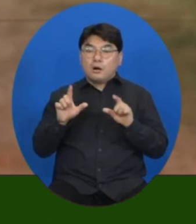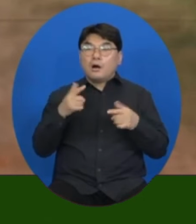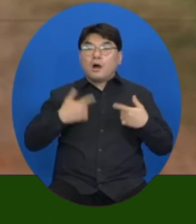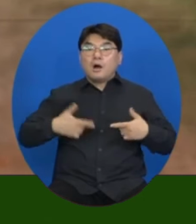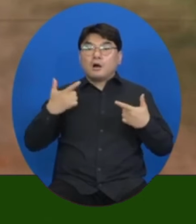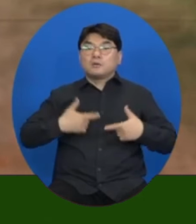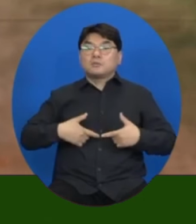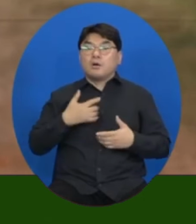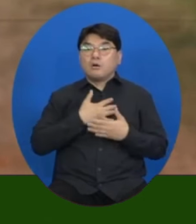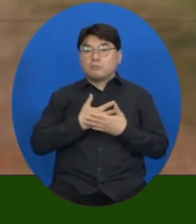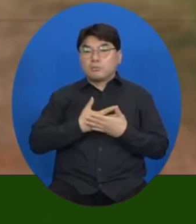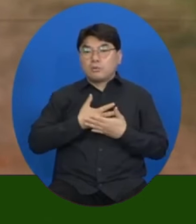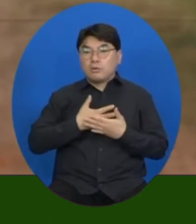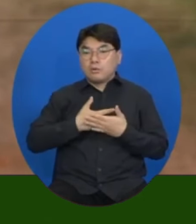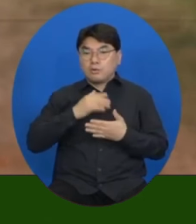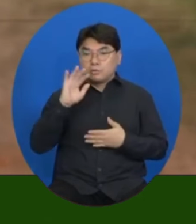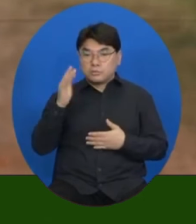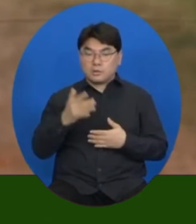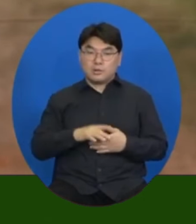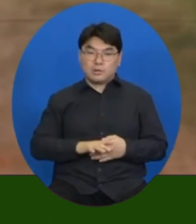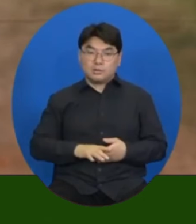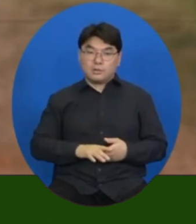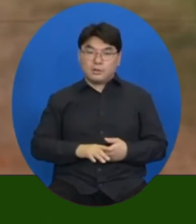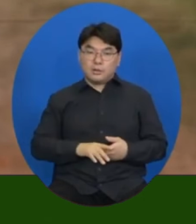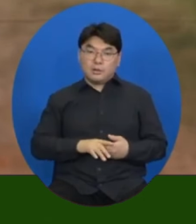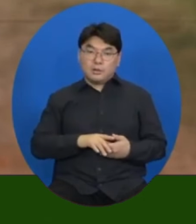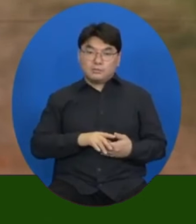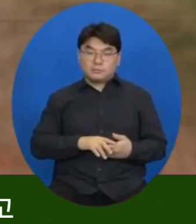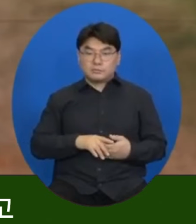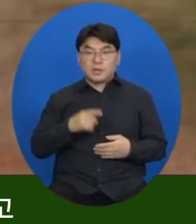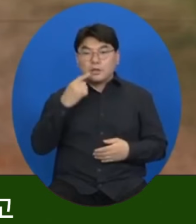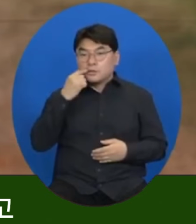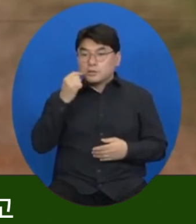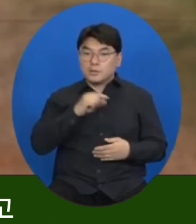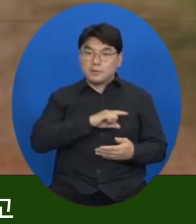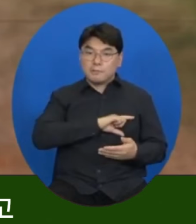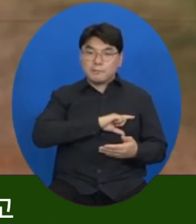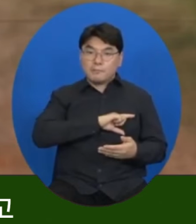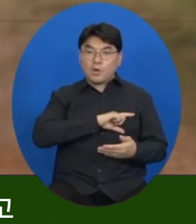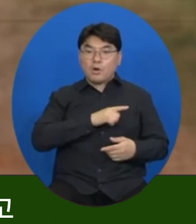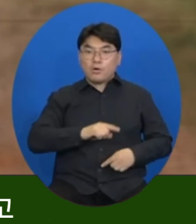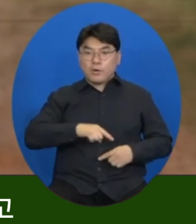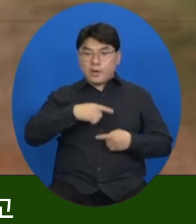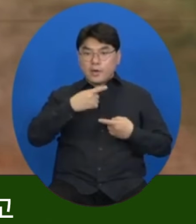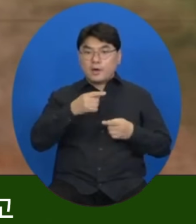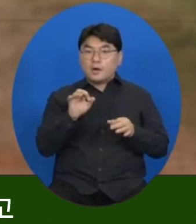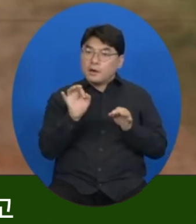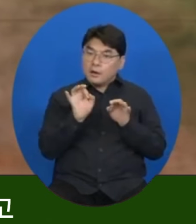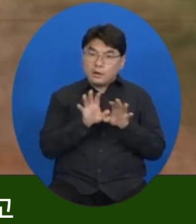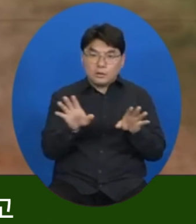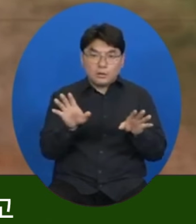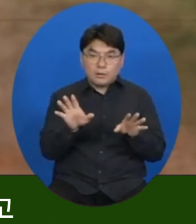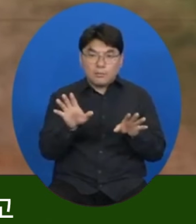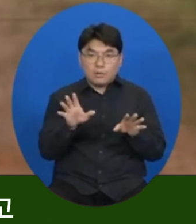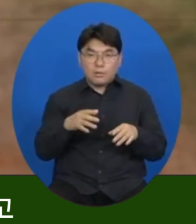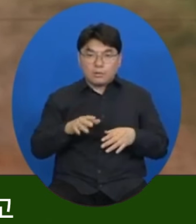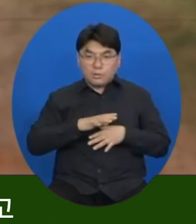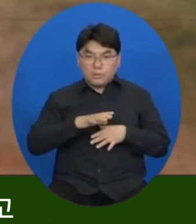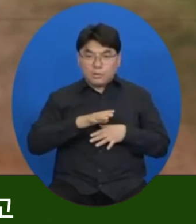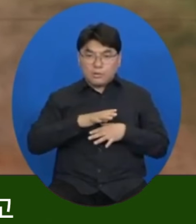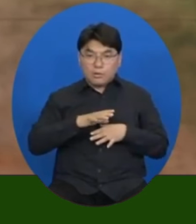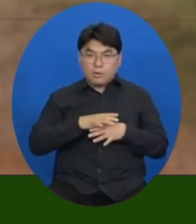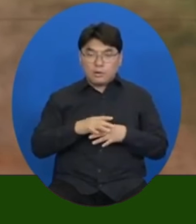어떤 인기와 명예가 사라지지 않을까 나보다 더 많은 인기와 명의와 걸려 가진 사람들을 보면